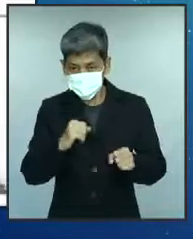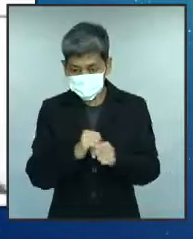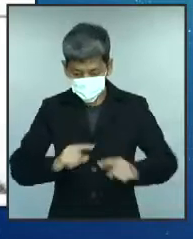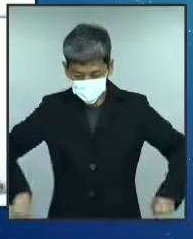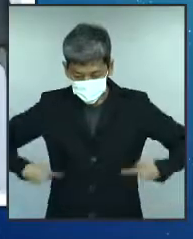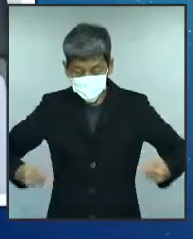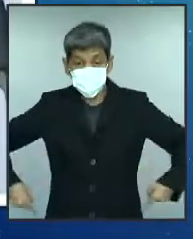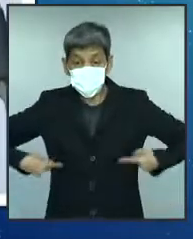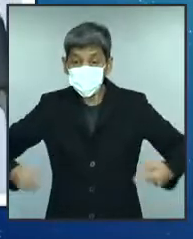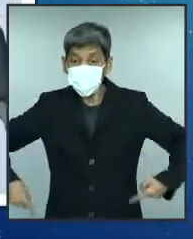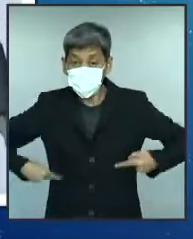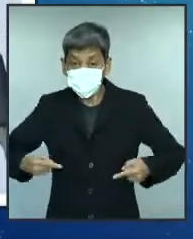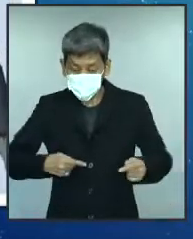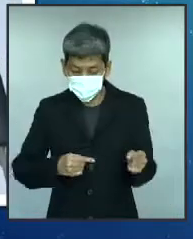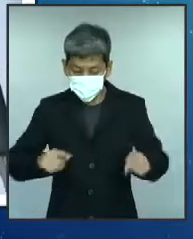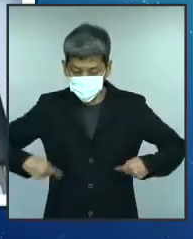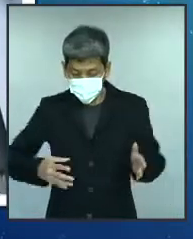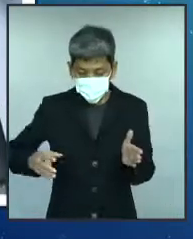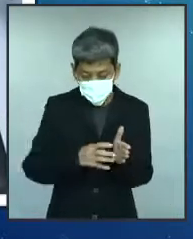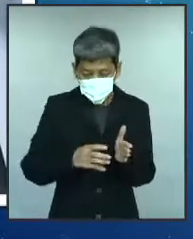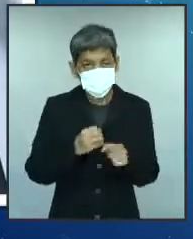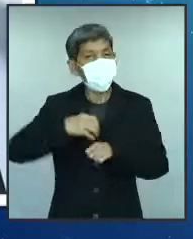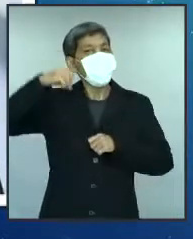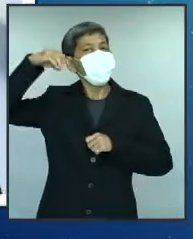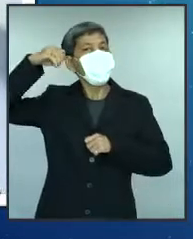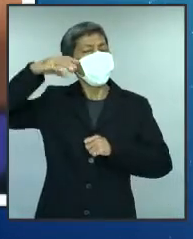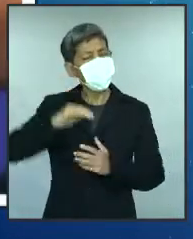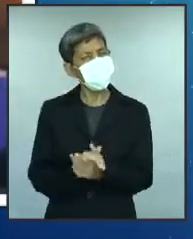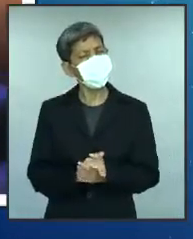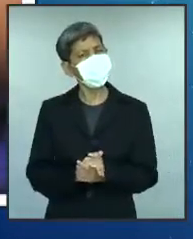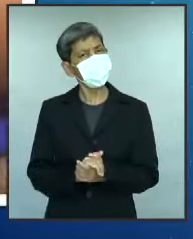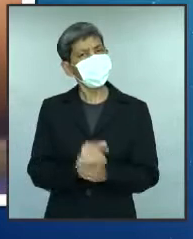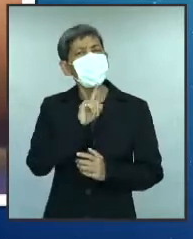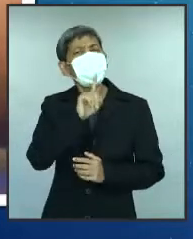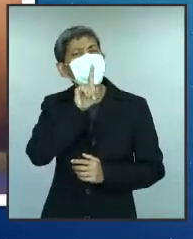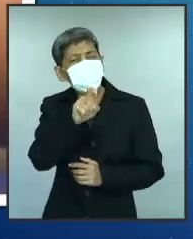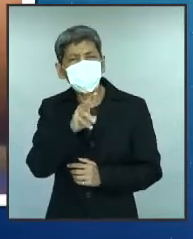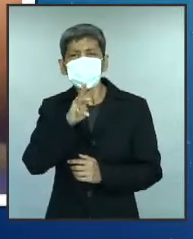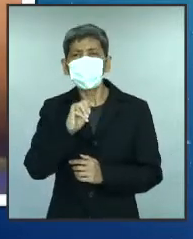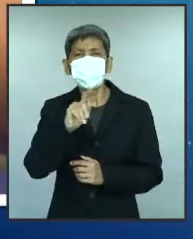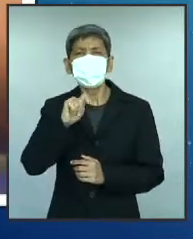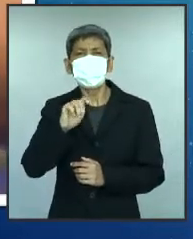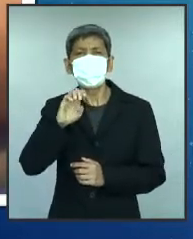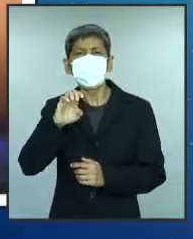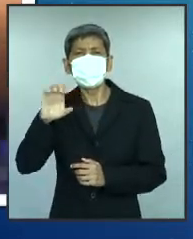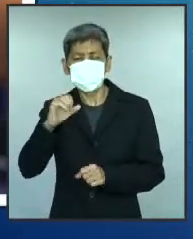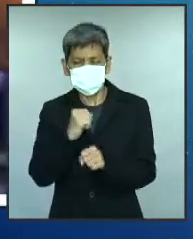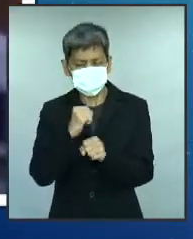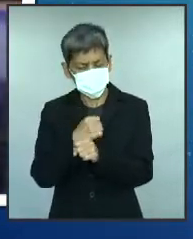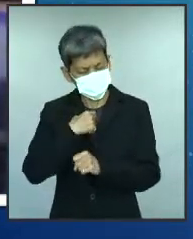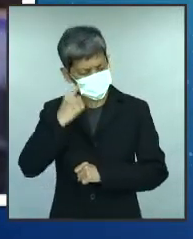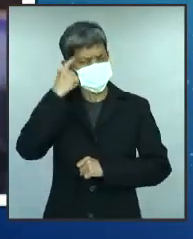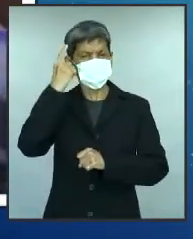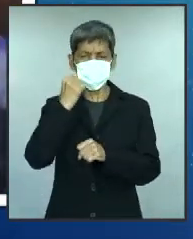เกาะกับตัวรถเข็นเดิมนะฮะรถเข็นธรรมดาให้เป็นรถเข็นไฟฟ้า แล้วทำไมM-Tech ถึงเข้ามาหรือม